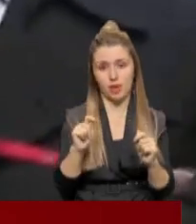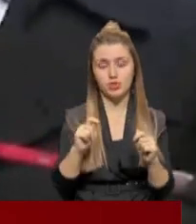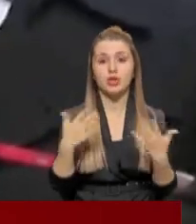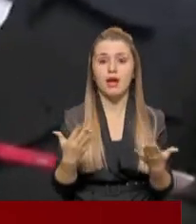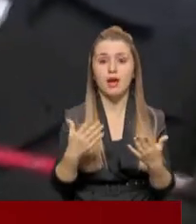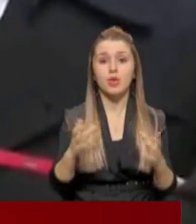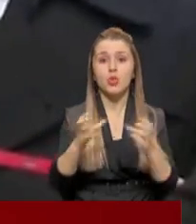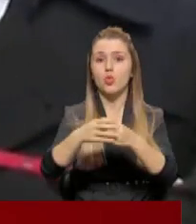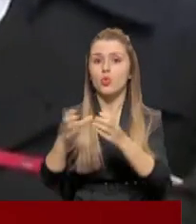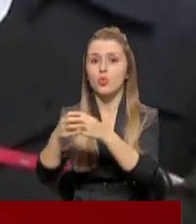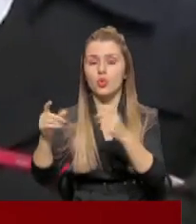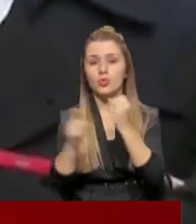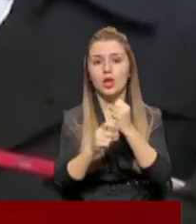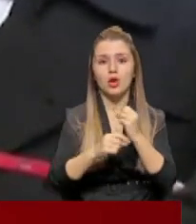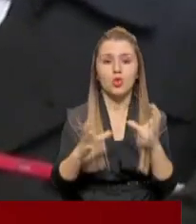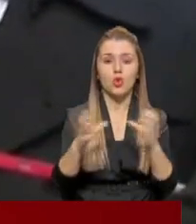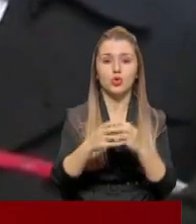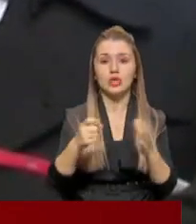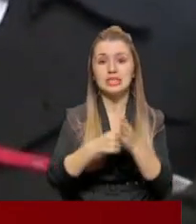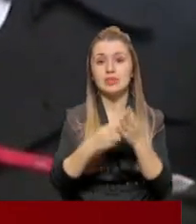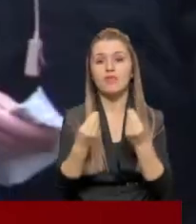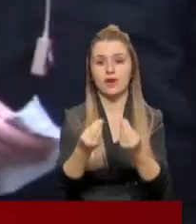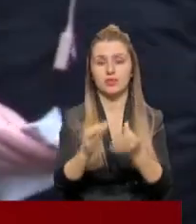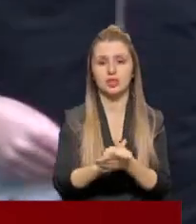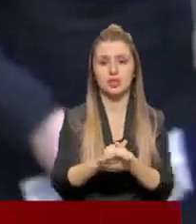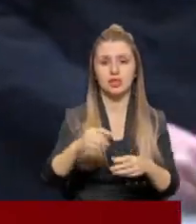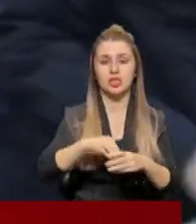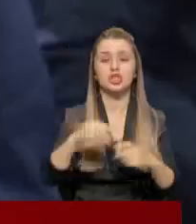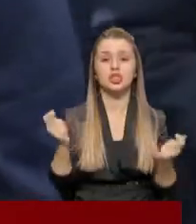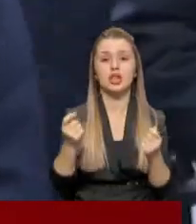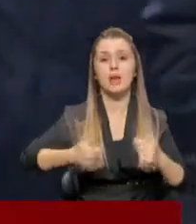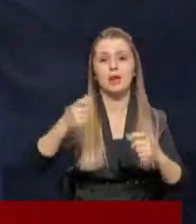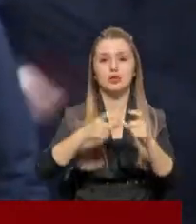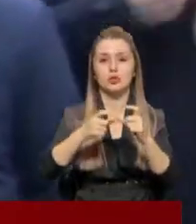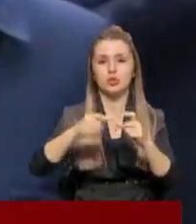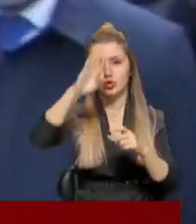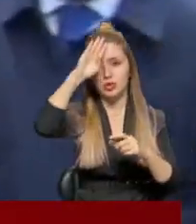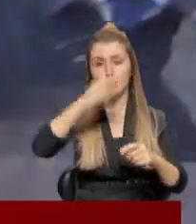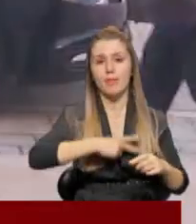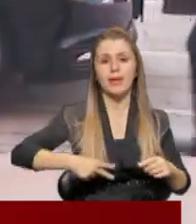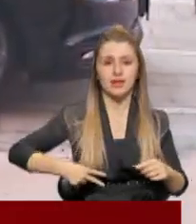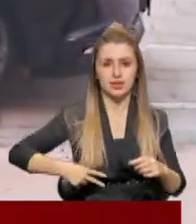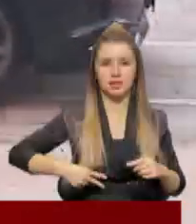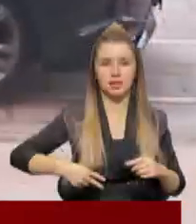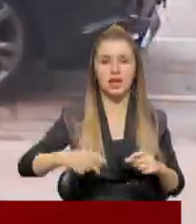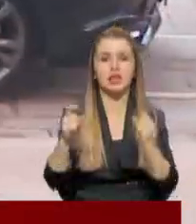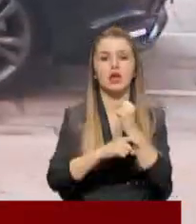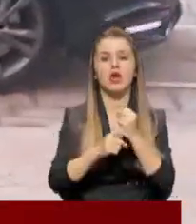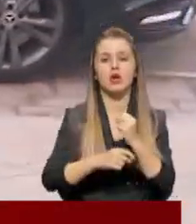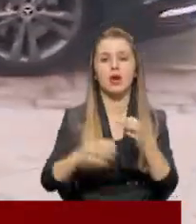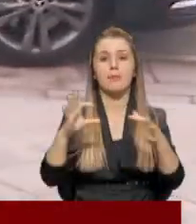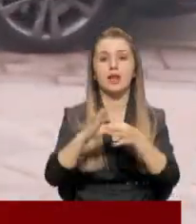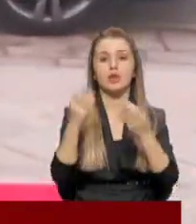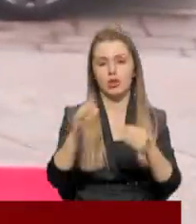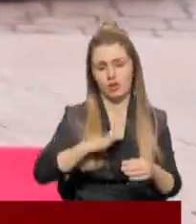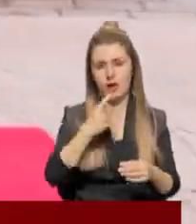de grup grup terör örgütlerinin ismini vererek sıralamıştır. İçişleri Bakanı Süleyman Soylu, İstanbul Büyükşehir Belediyesi'nde terörle irtibatlı